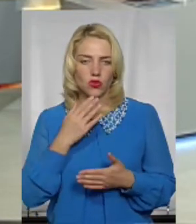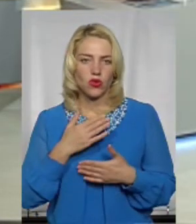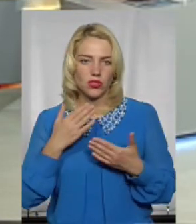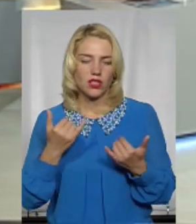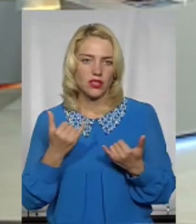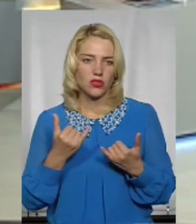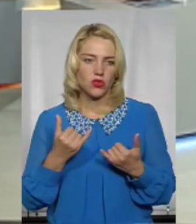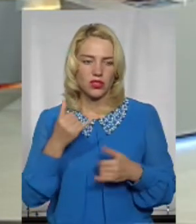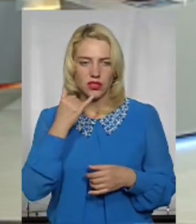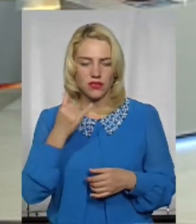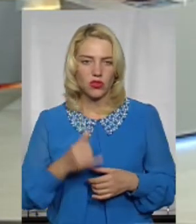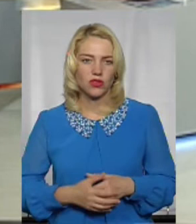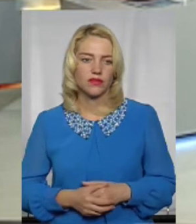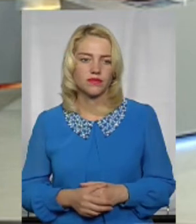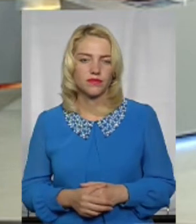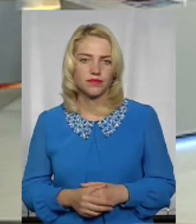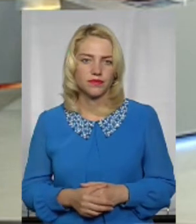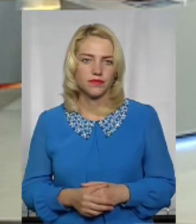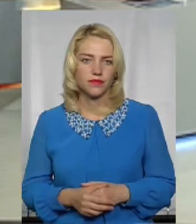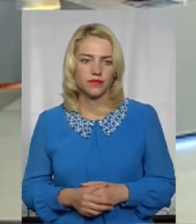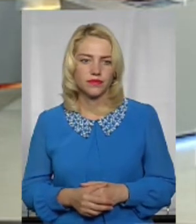останній на сьогодні телефонний дзвінок, прошу.